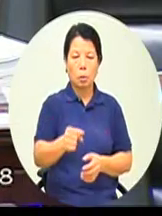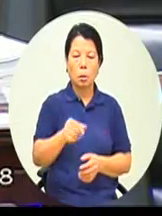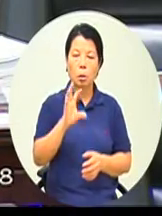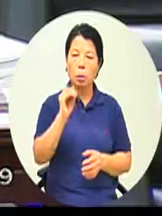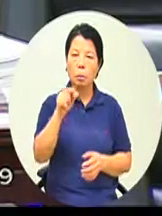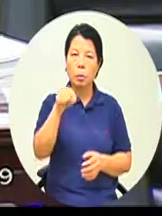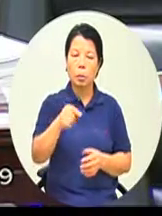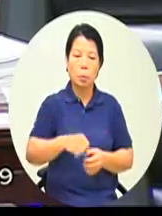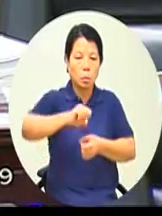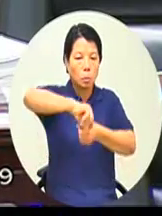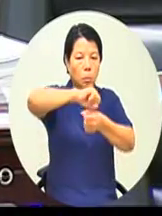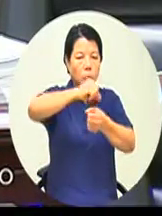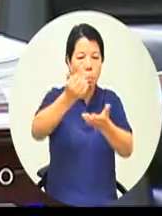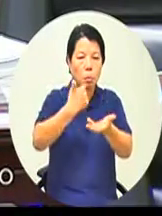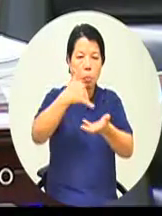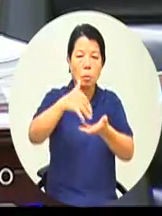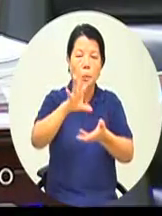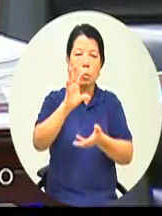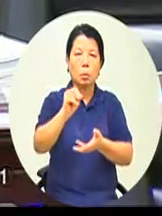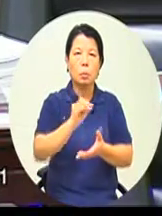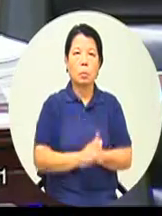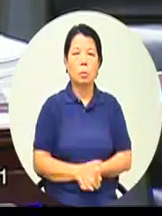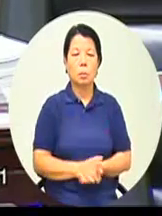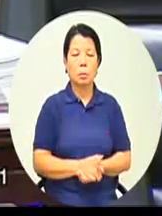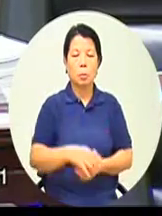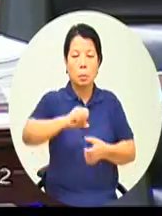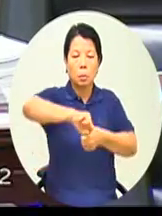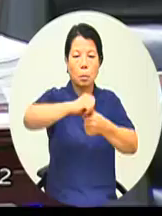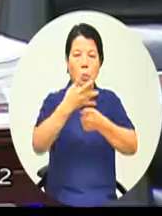有没有增加经费？增加多少？